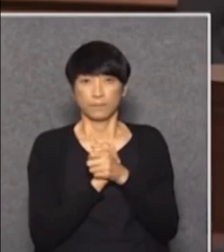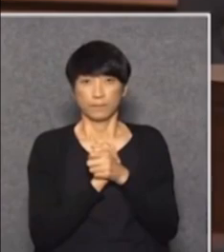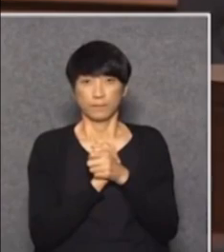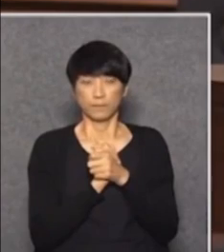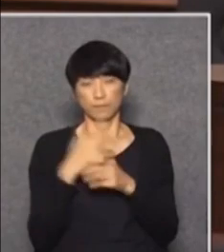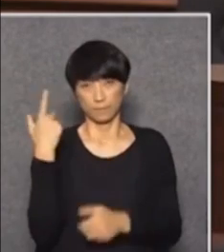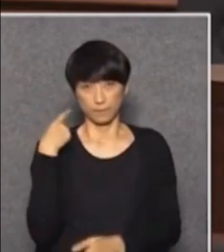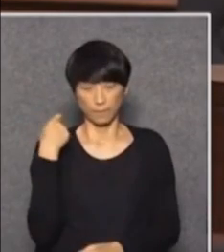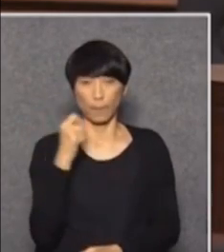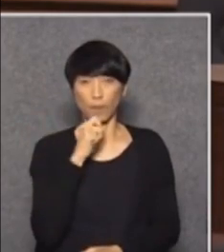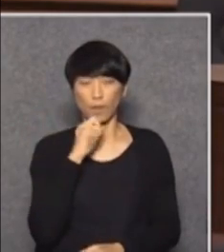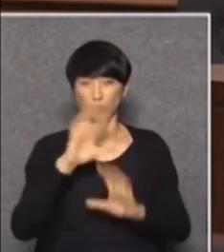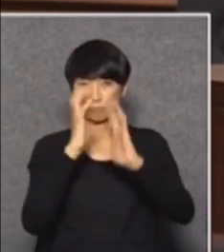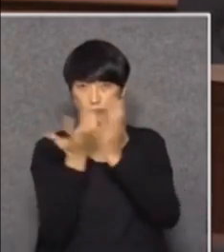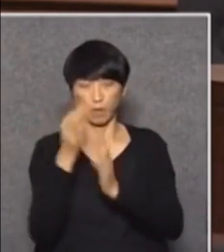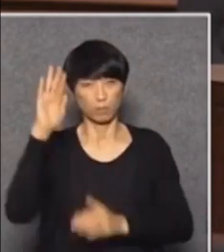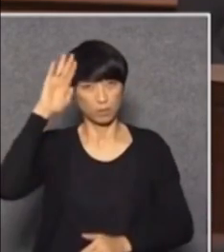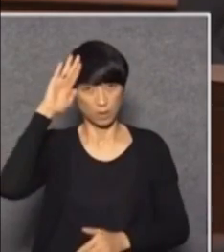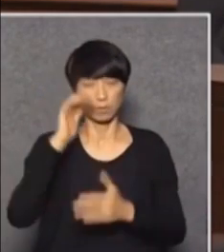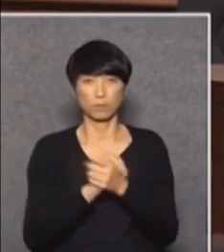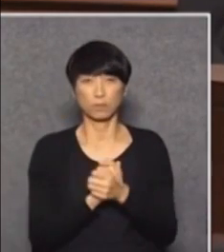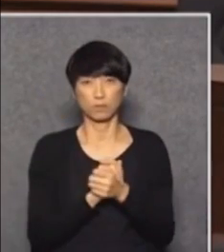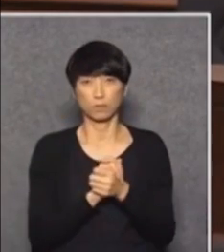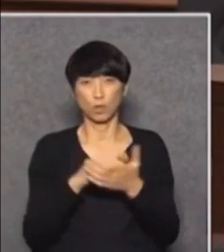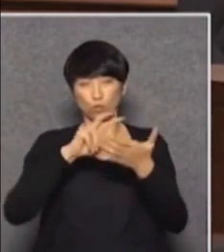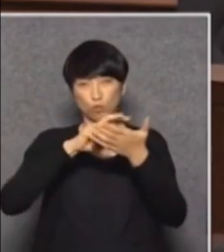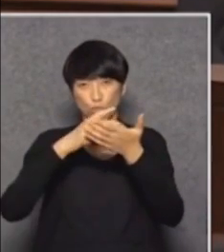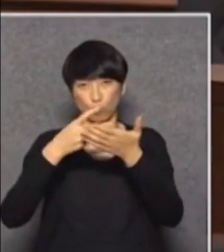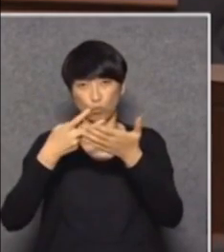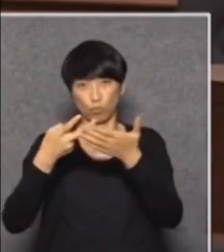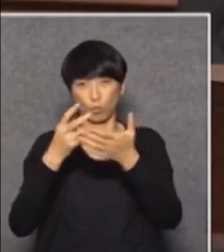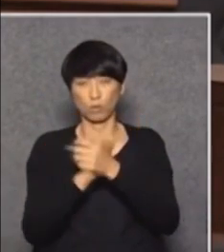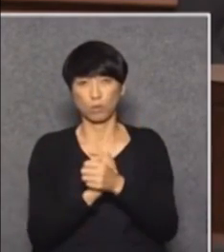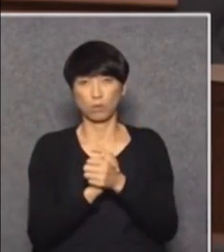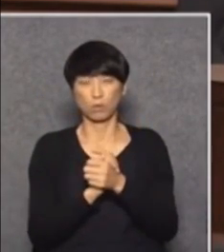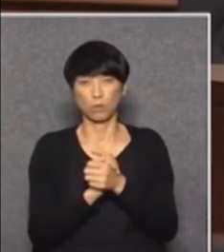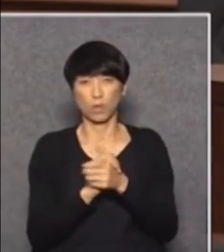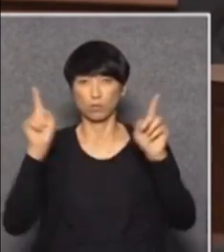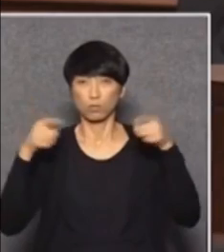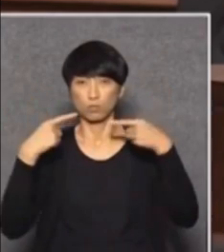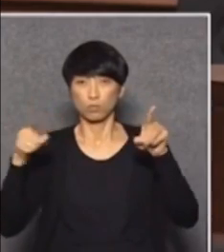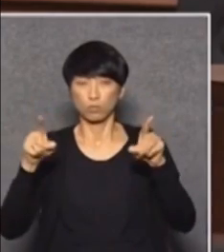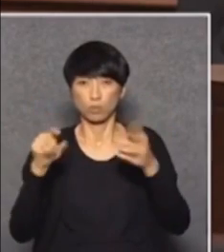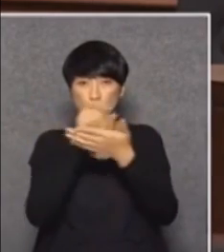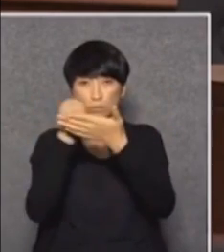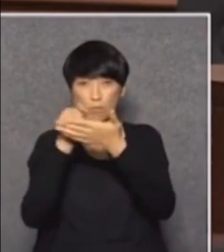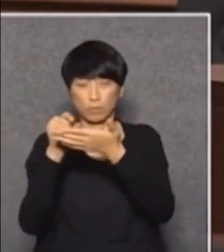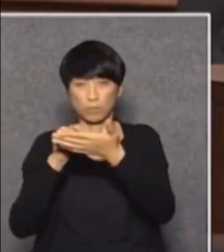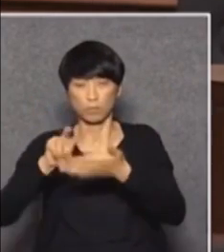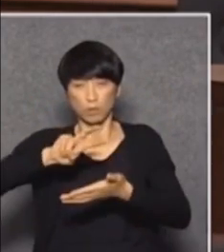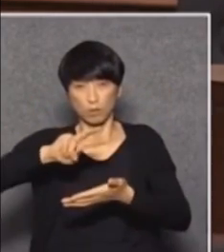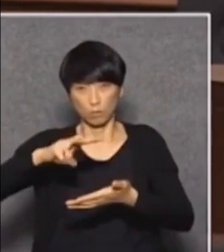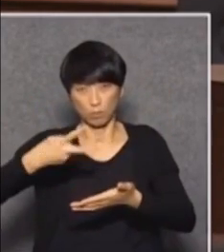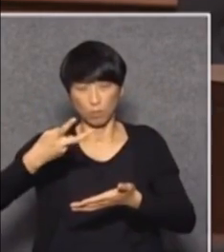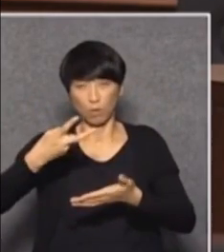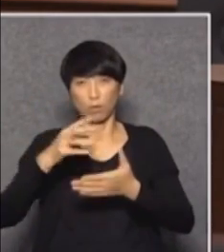近日有一班香港警察改編了 You Raise Me Up 的歌詞，寫了一首無怨信